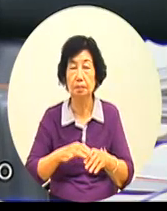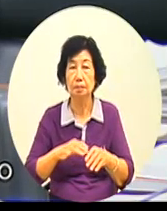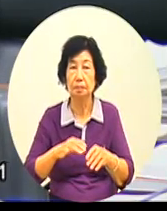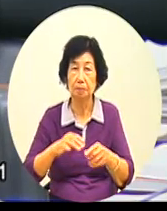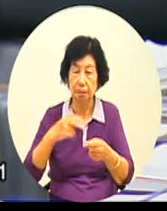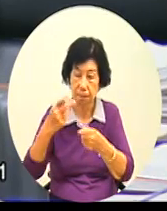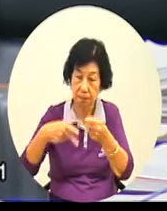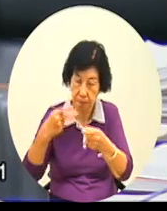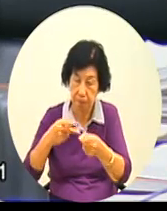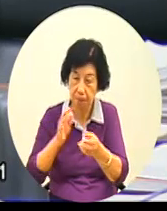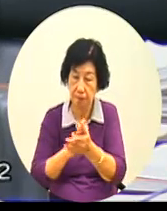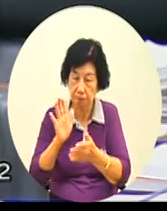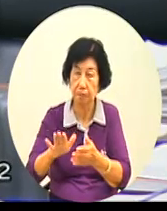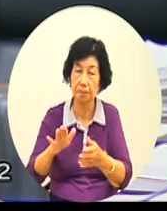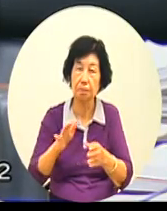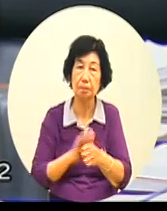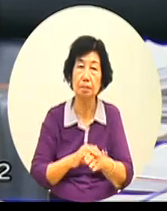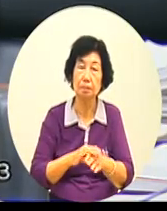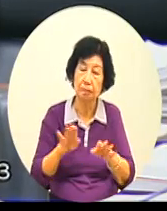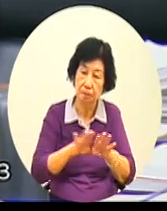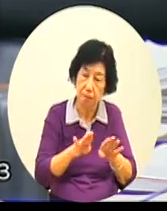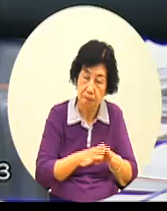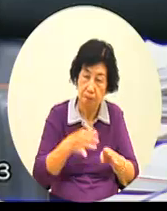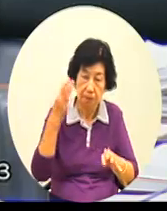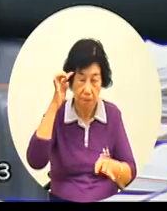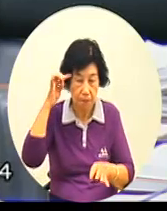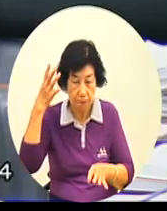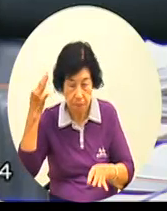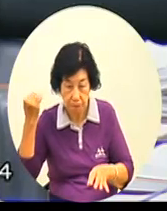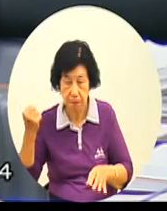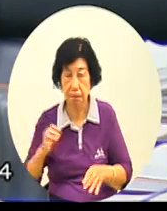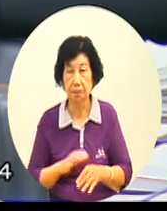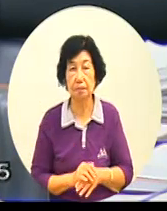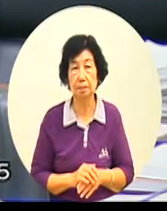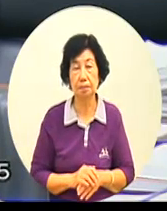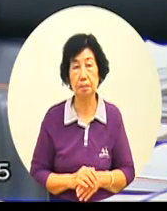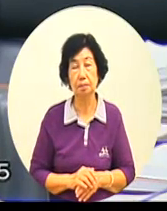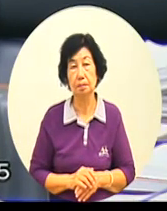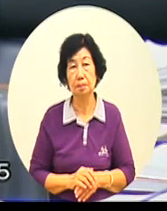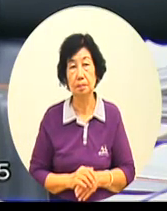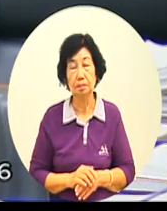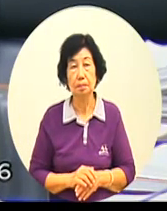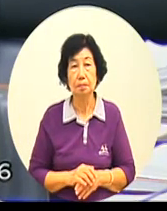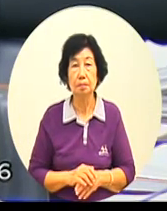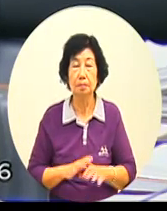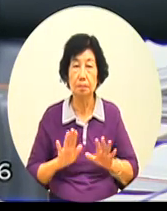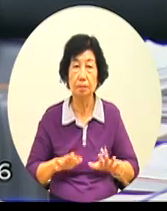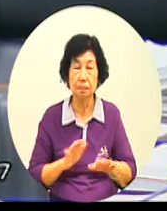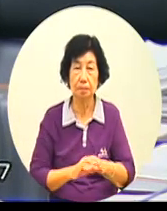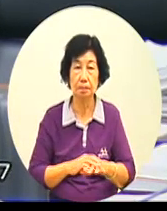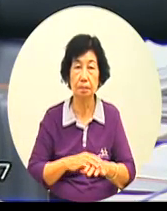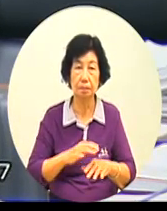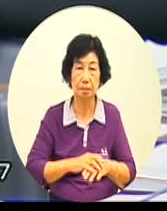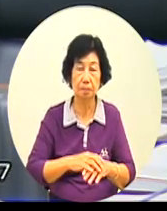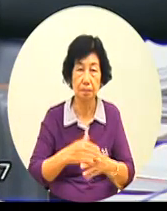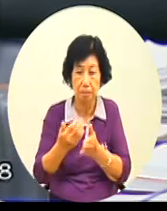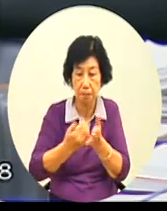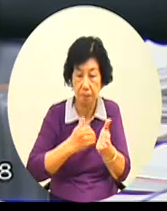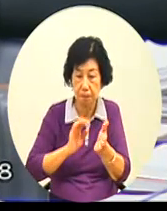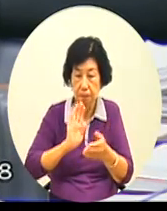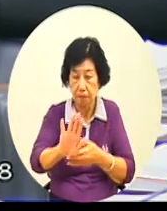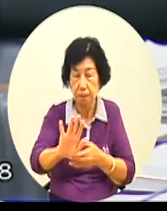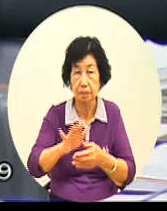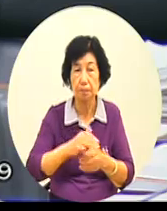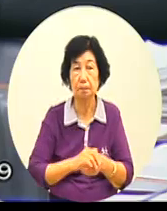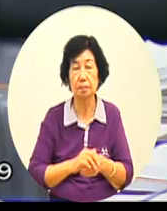情。但是有的人老是会把这样的时间，把后阶段的事情拿到前阶段来吵在一起。其实一例